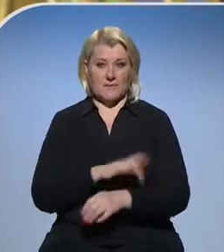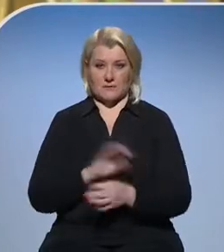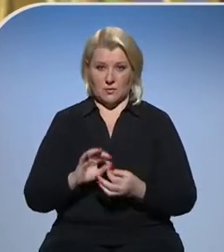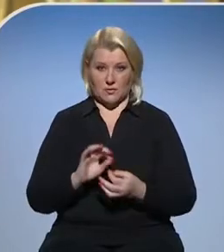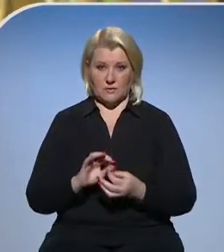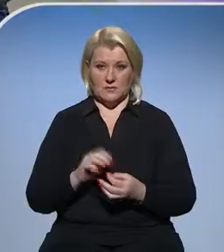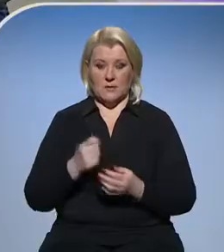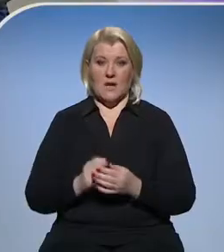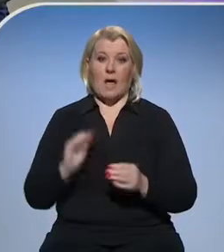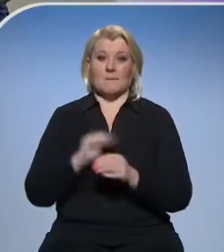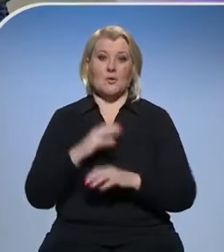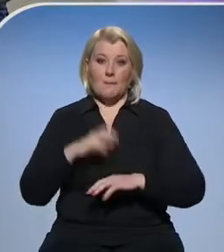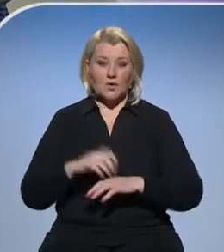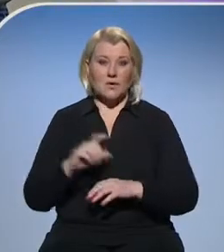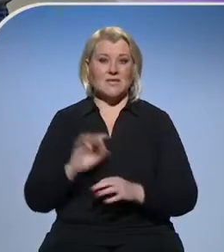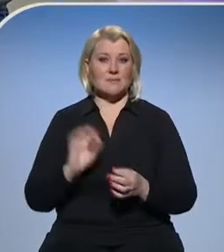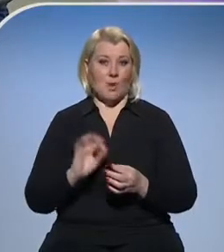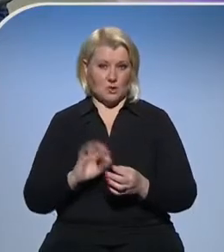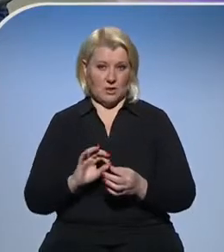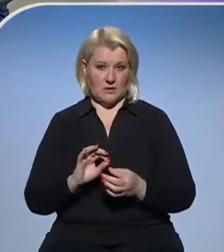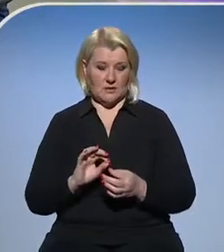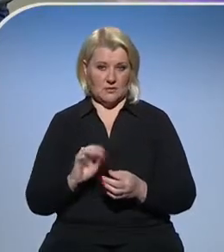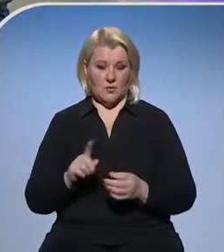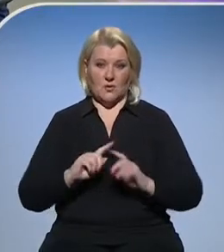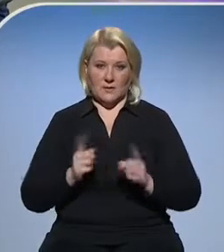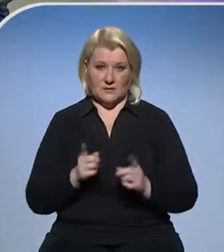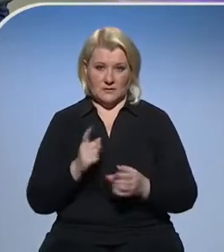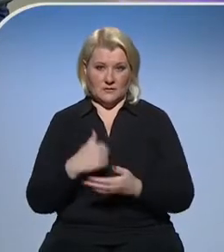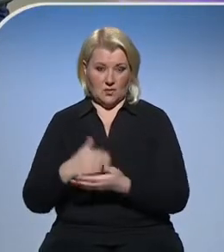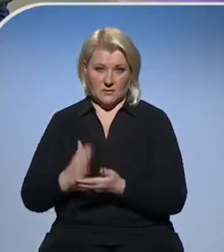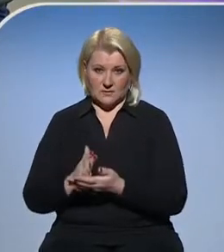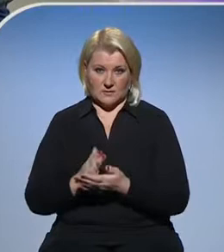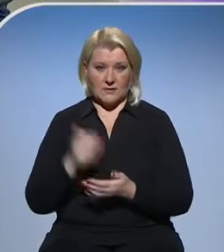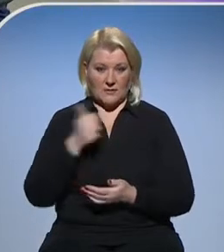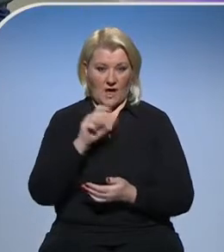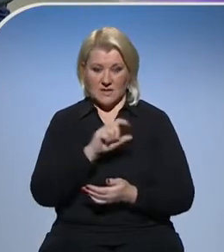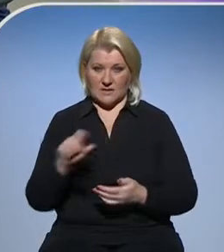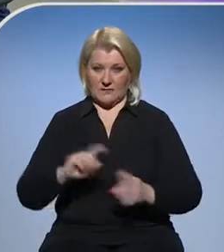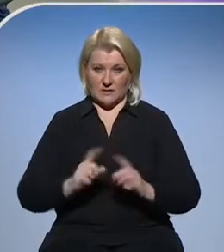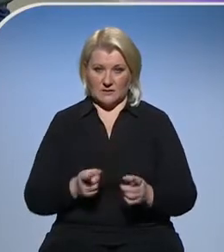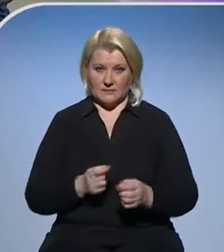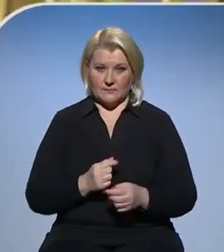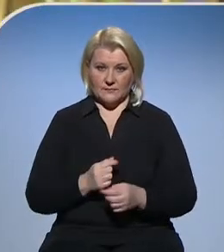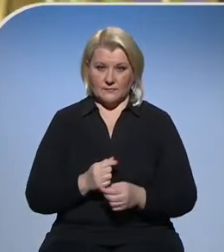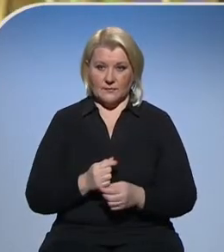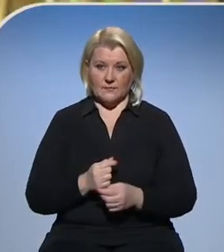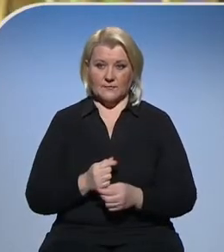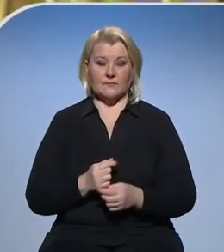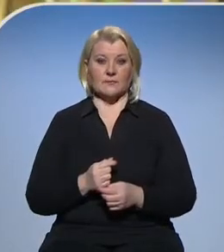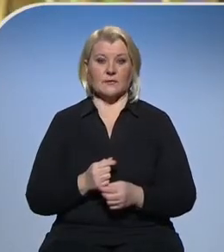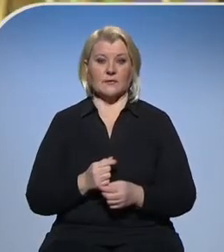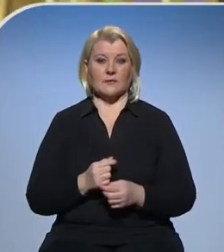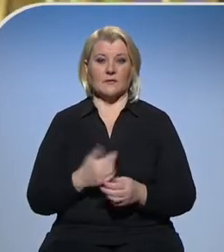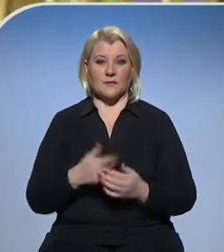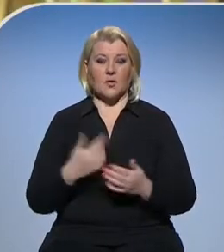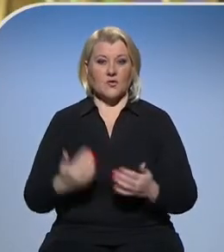už ne připojištění, ale spoření. Tak, to je ten velký rozdíl. V názvu. Je to trošku hokej.